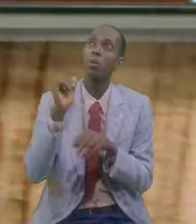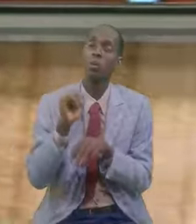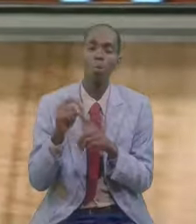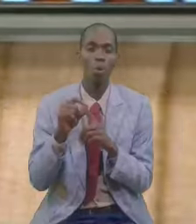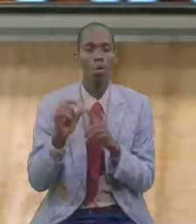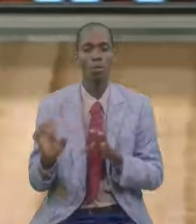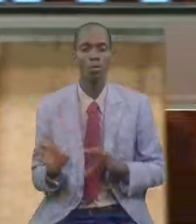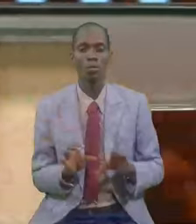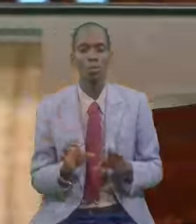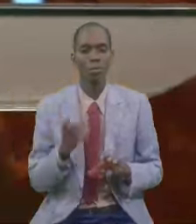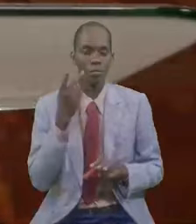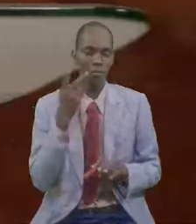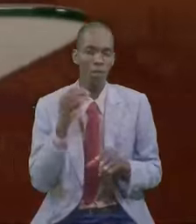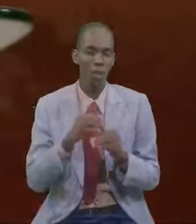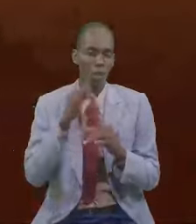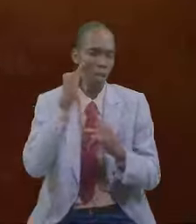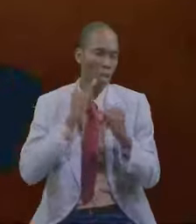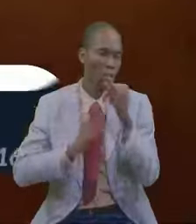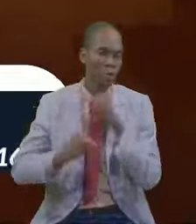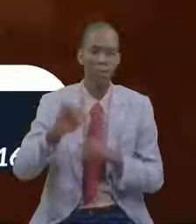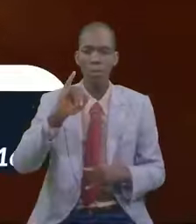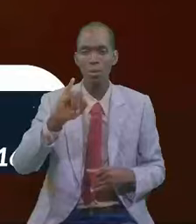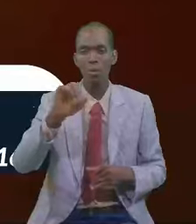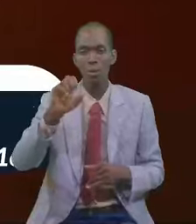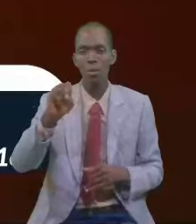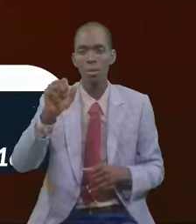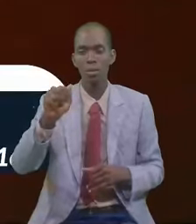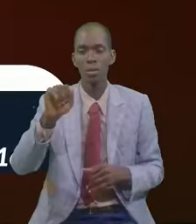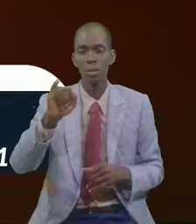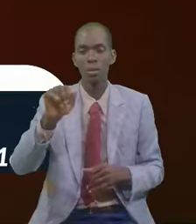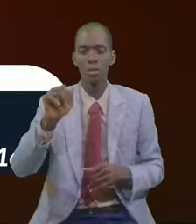dit en Ésaïe 34,